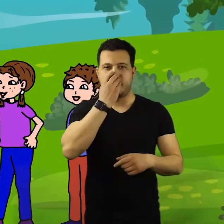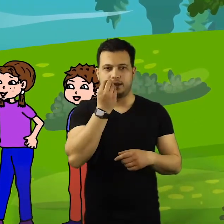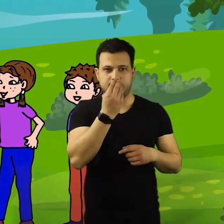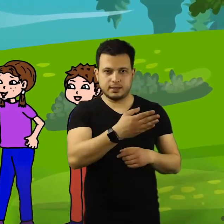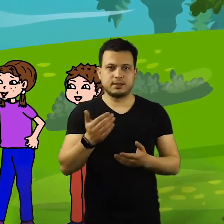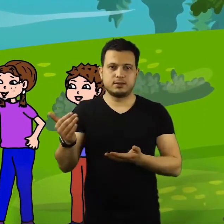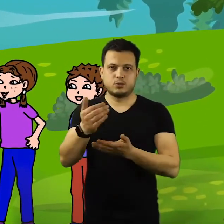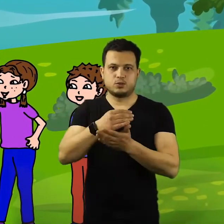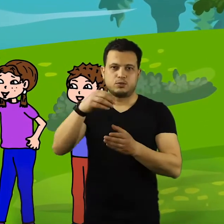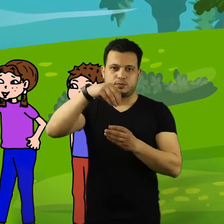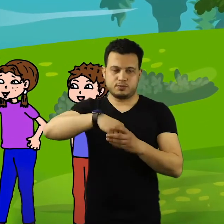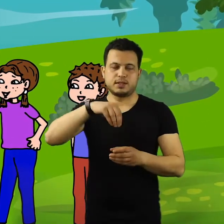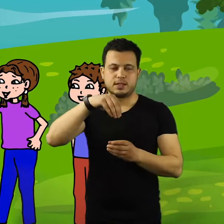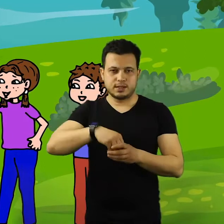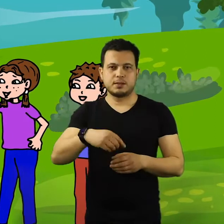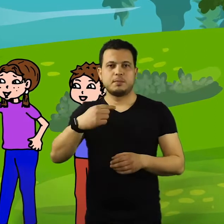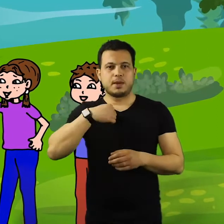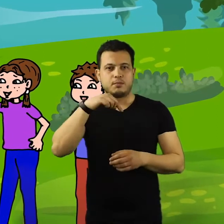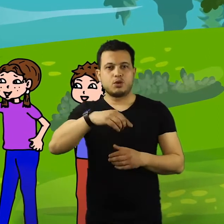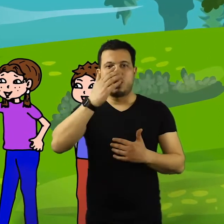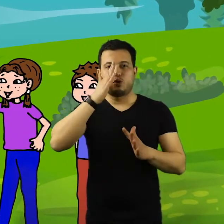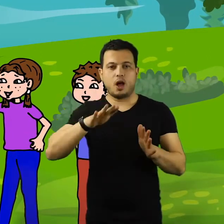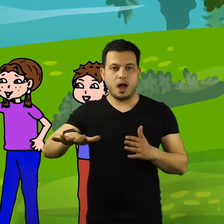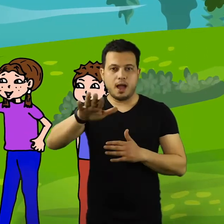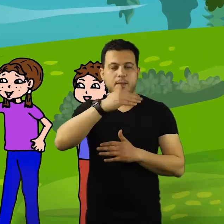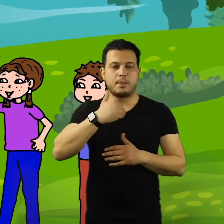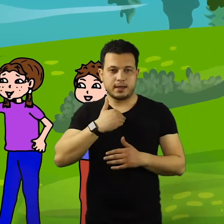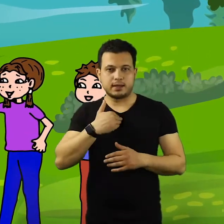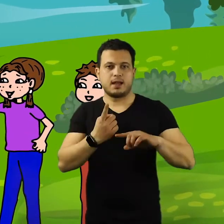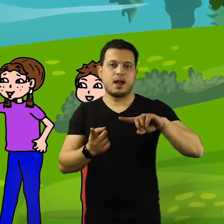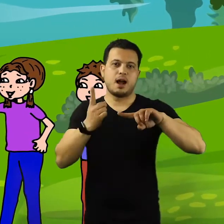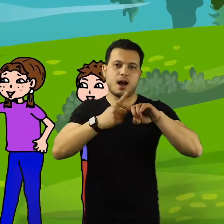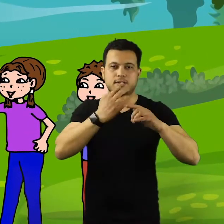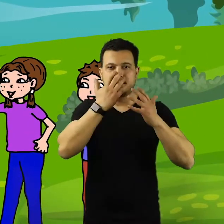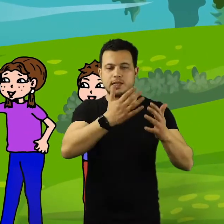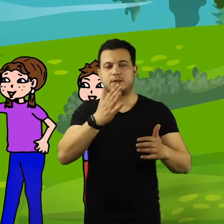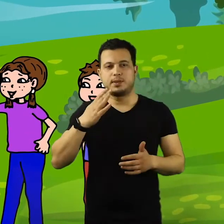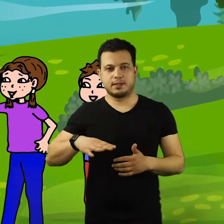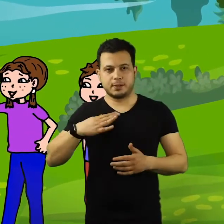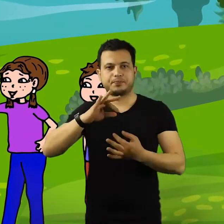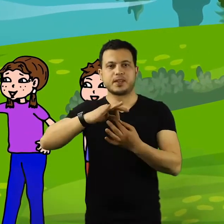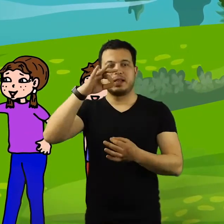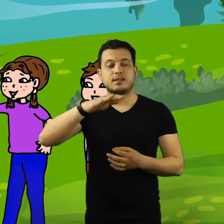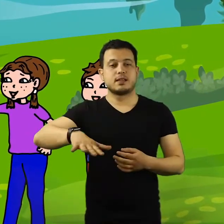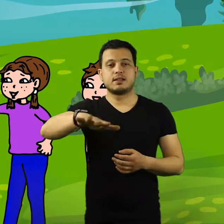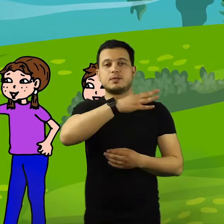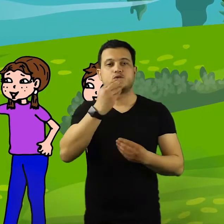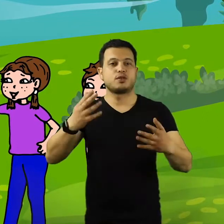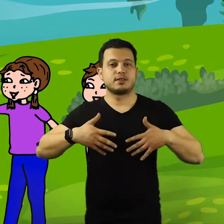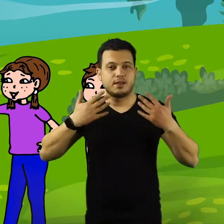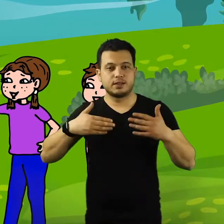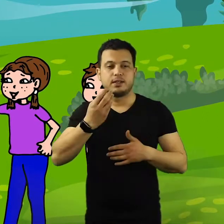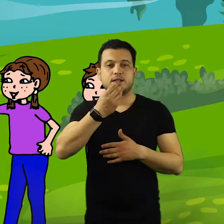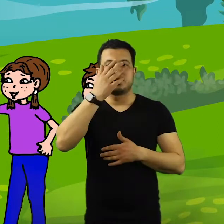benim de bir katkım olsun isterim Bu duruma çok sevinen insanlar Çiçek Baba'ya teşekkür edip